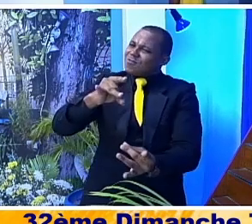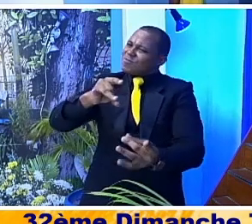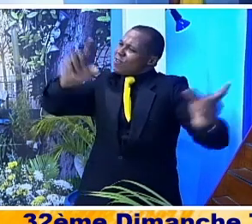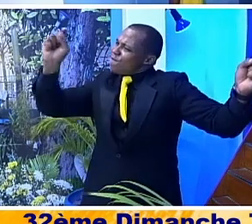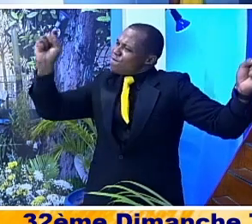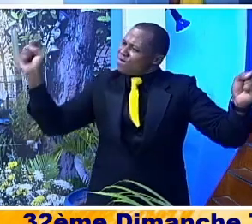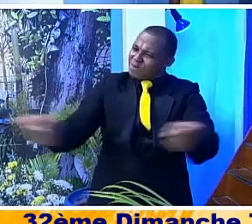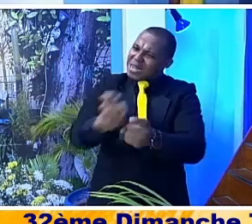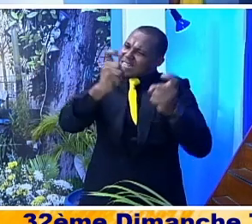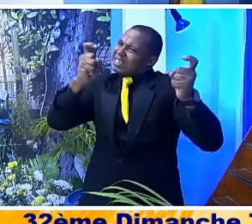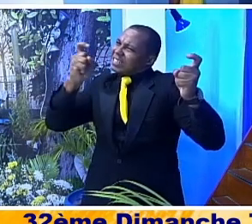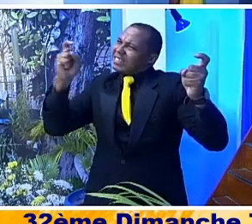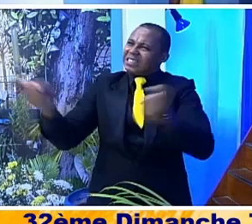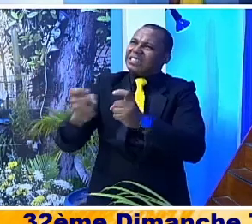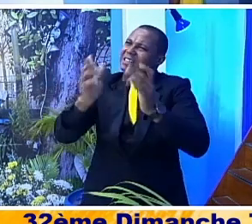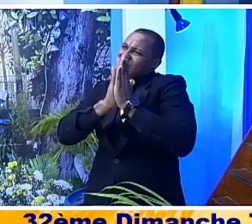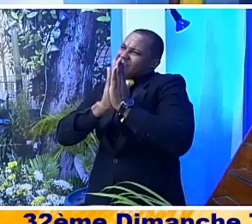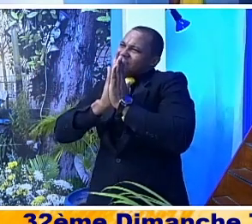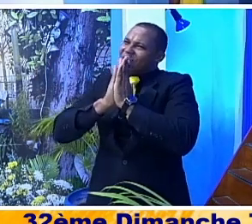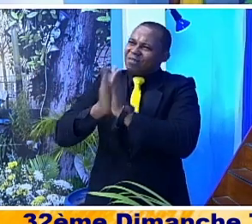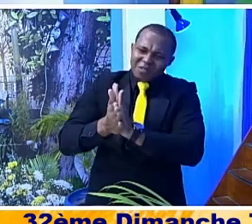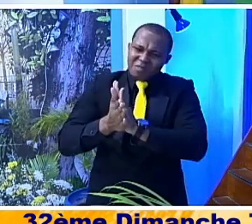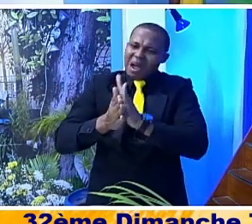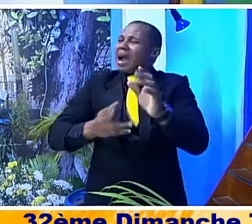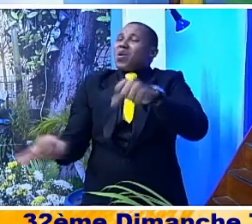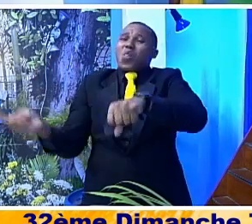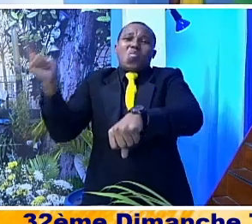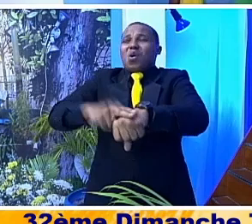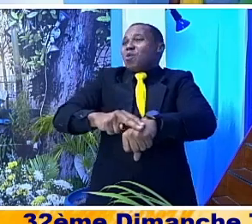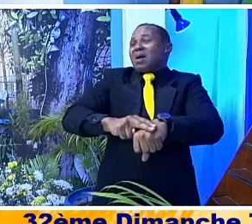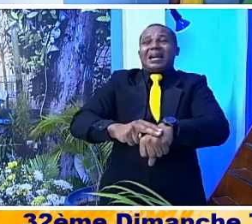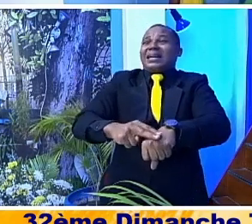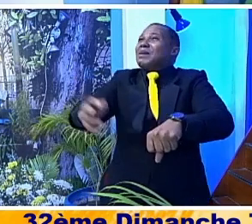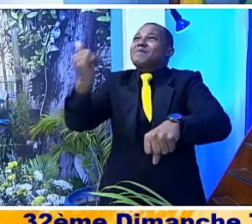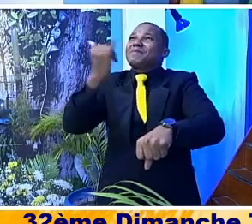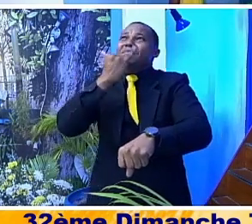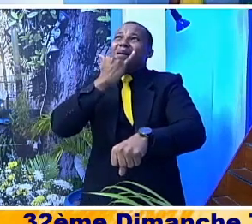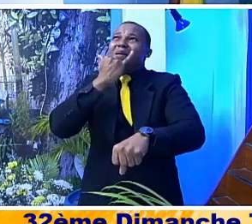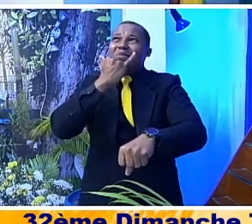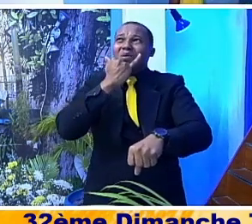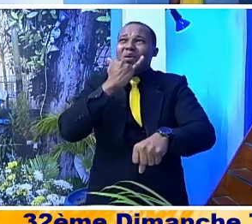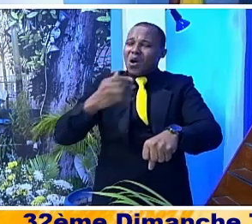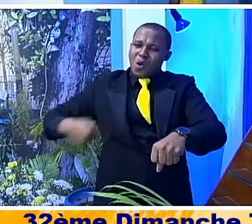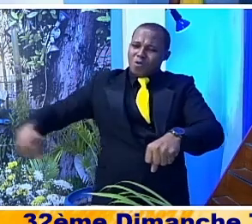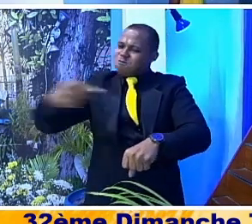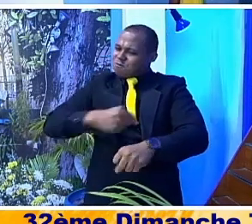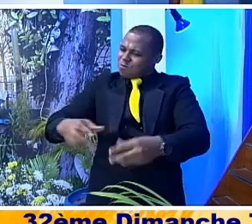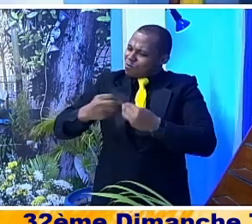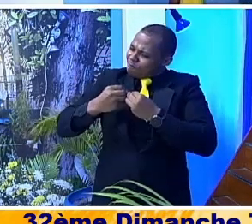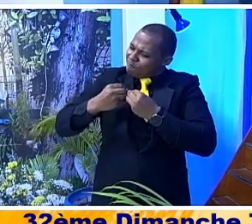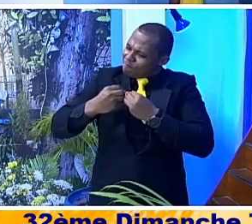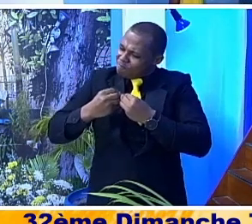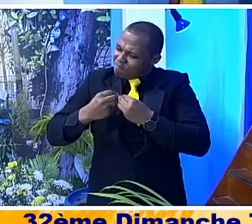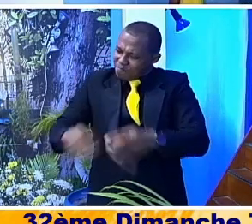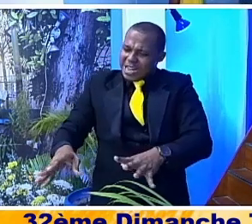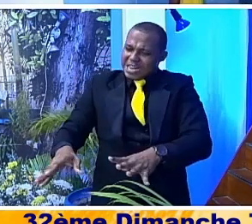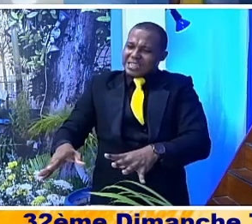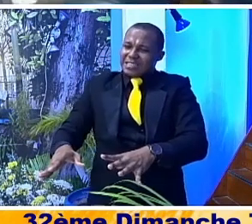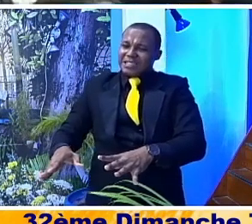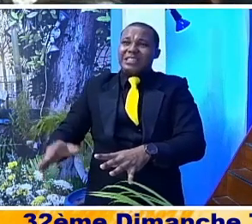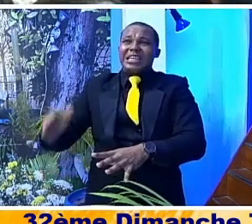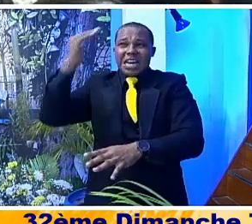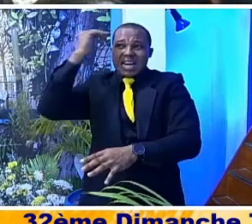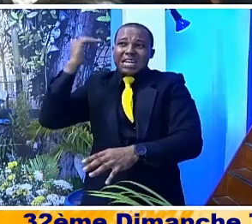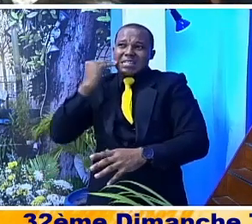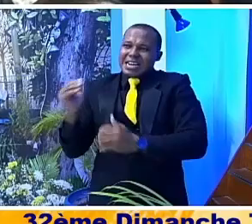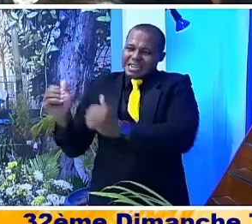li vin comme si tout n'est yon bagay naturel la kaye nou. Et nous perdu sans tête ensemble, nous